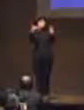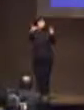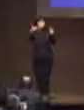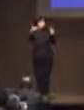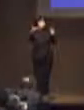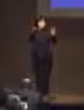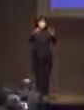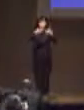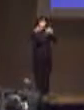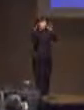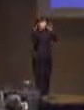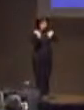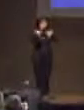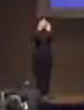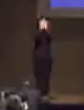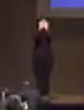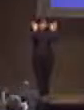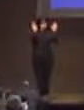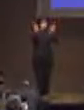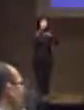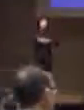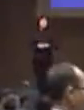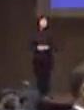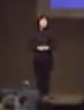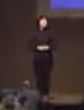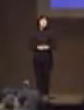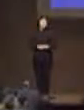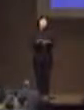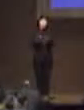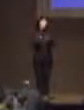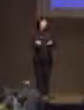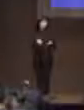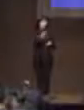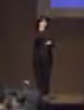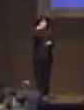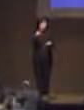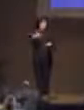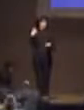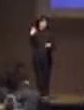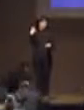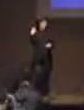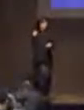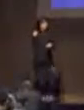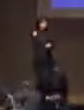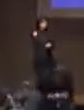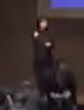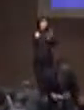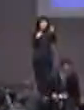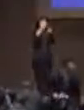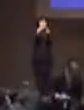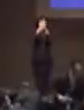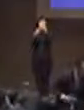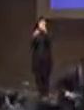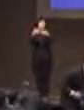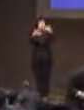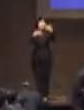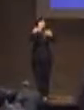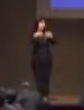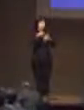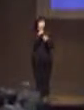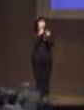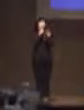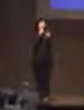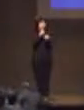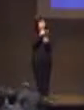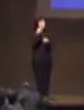2019クロージングセッションを開始いたします。本日司会を務めさせていただきます CBC テレビのキャスターの